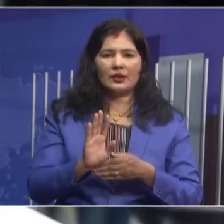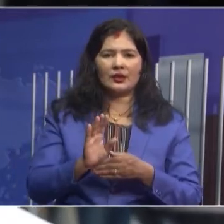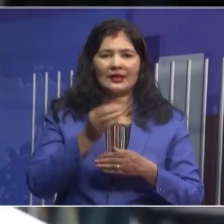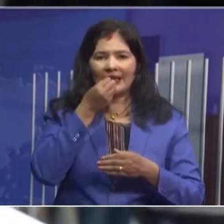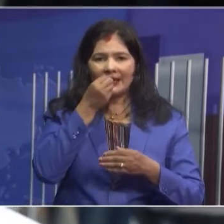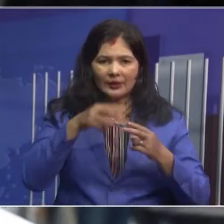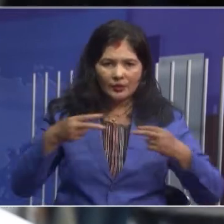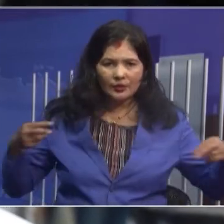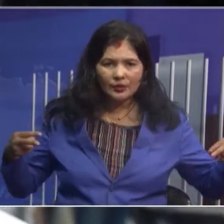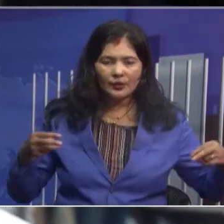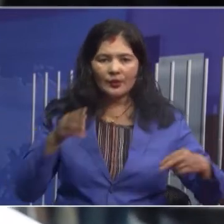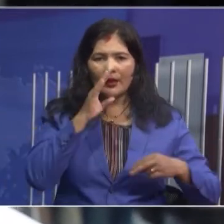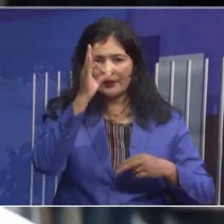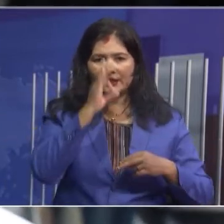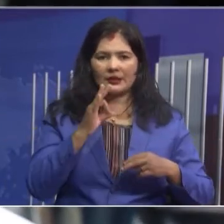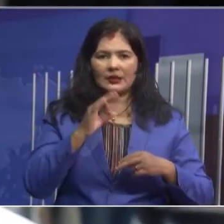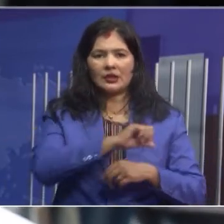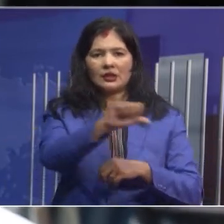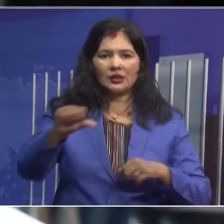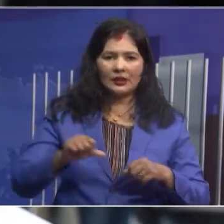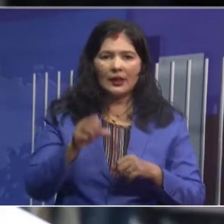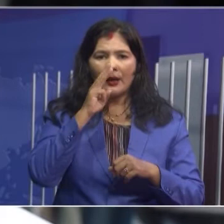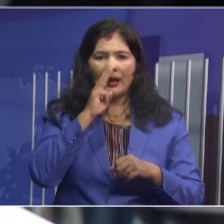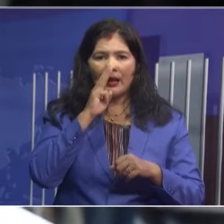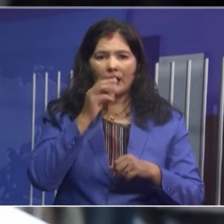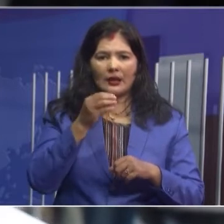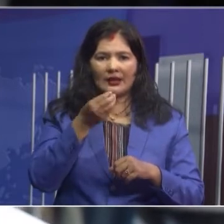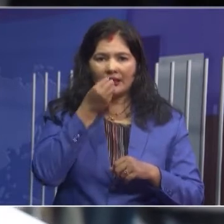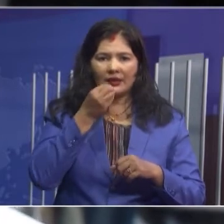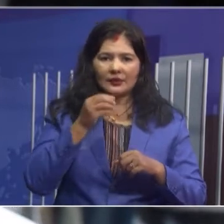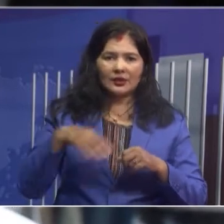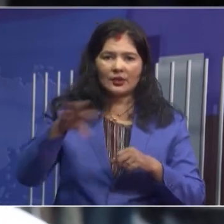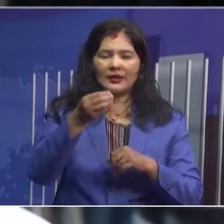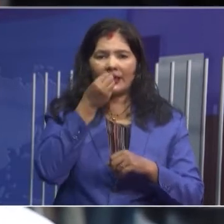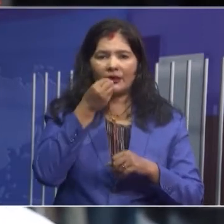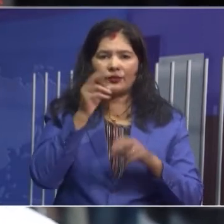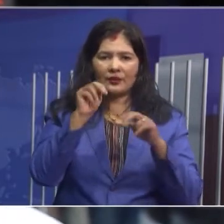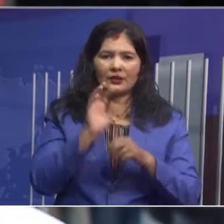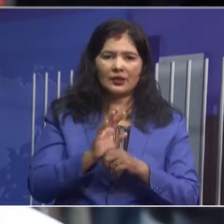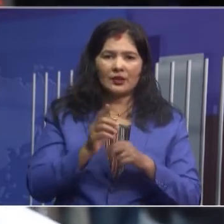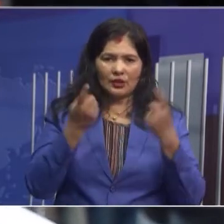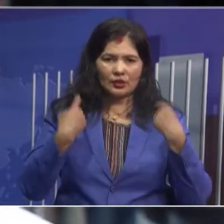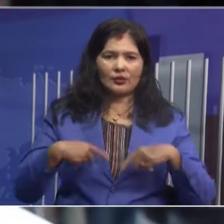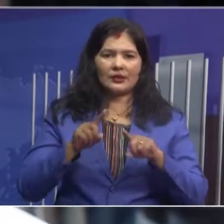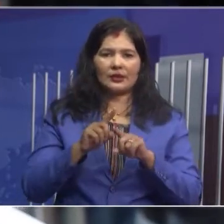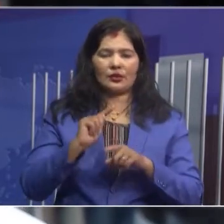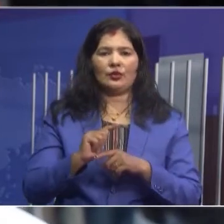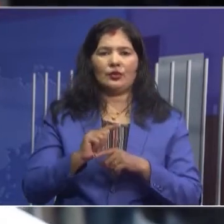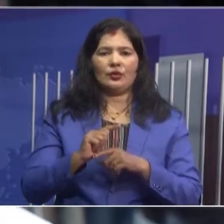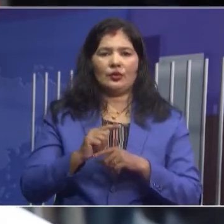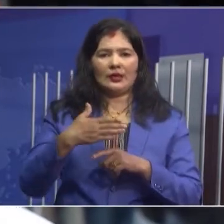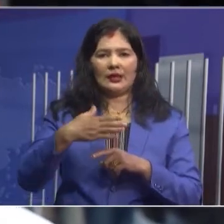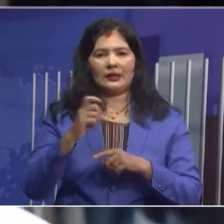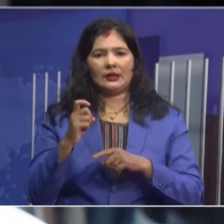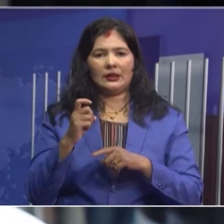वस्तुमा चाहिँ विशेष अब जनताहरूले चाहिँ अब खाद्य वस्तुहरू अब सबैले खानु पऱ्यो होइन। यसमा स्वास्थ्यको विशेष स्वास्थ्यको लागि चाहिँ स्वास्थ्यमा